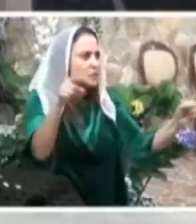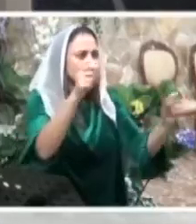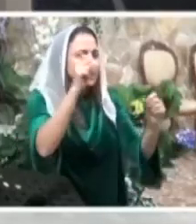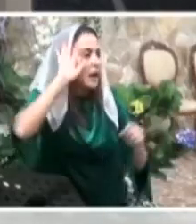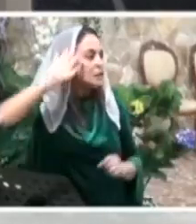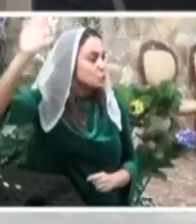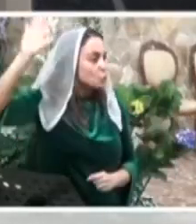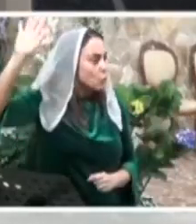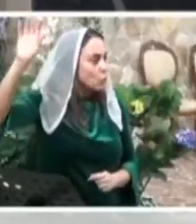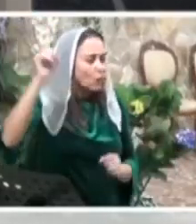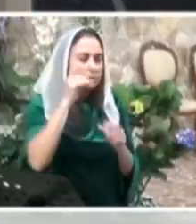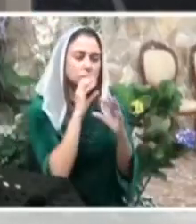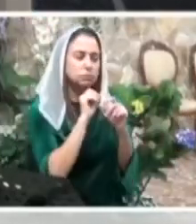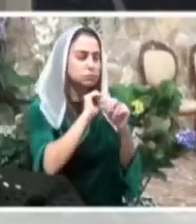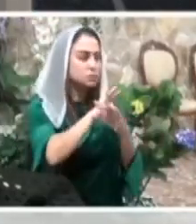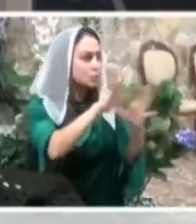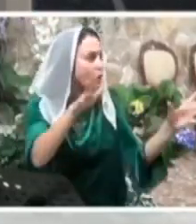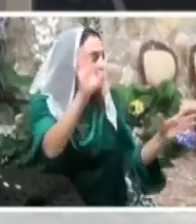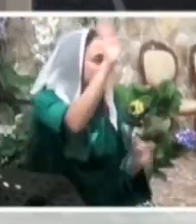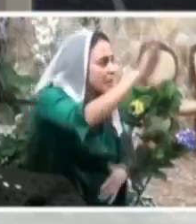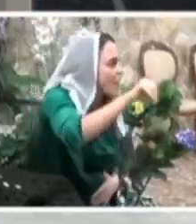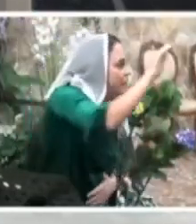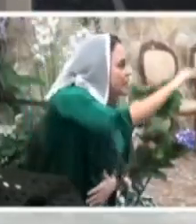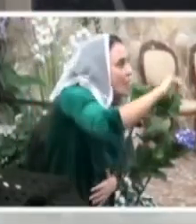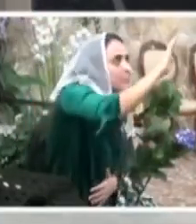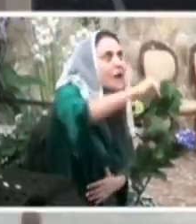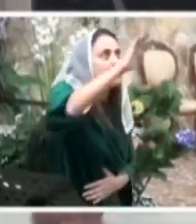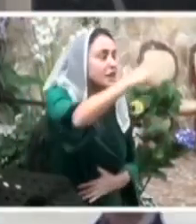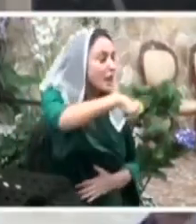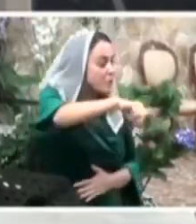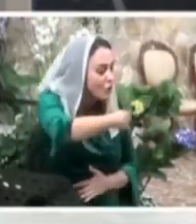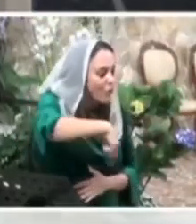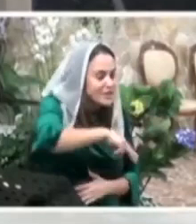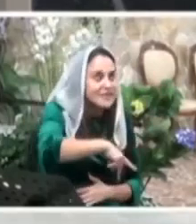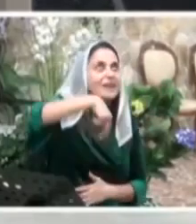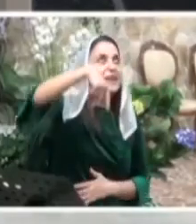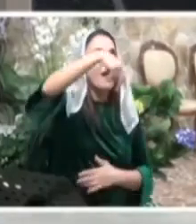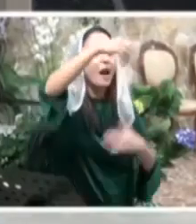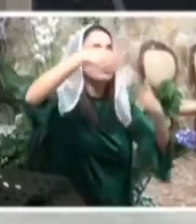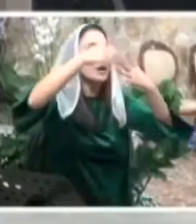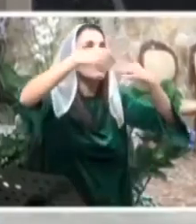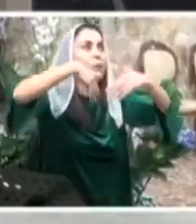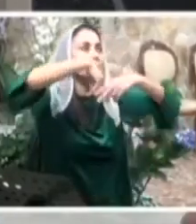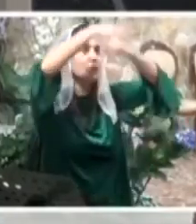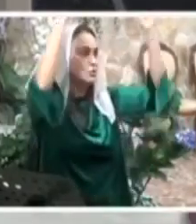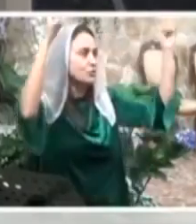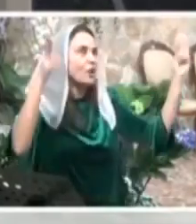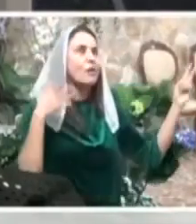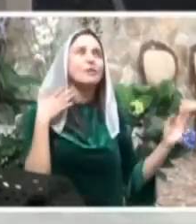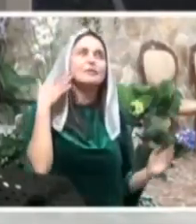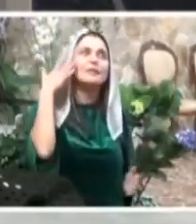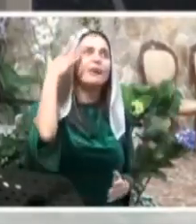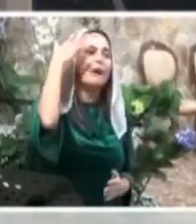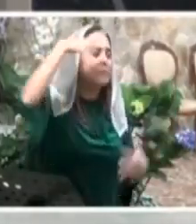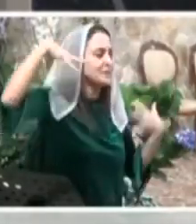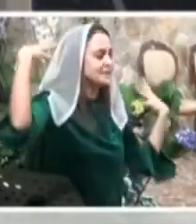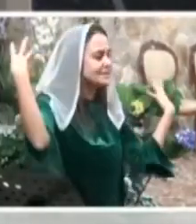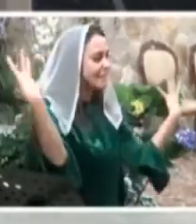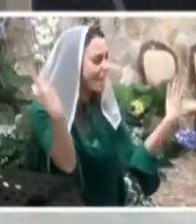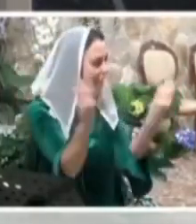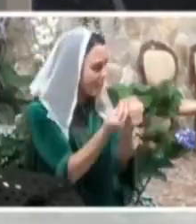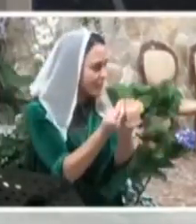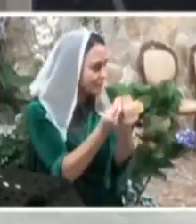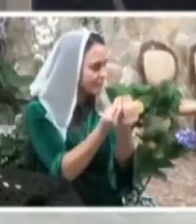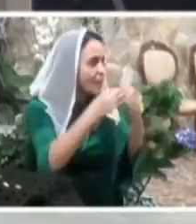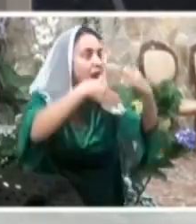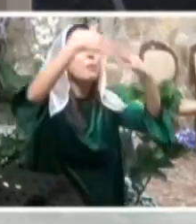Dio ci chiami per salire ed attraversare